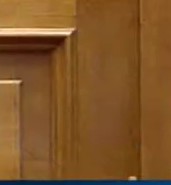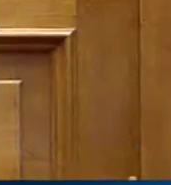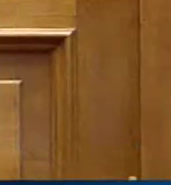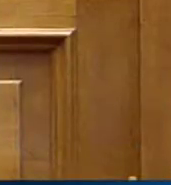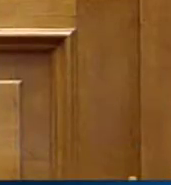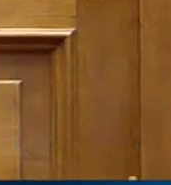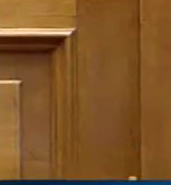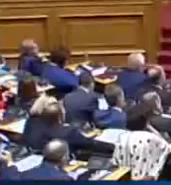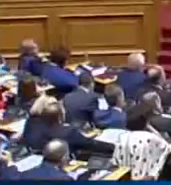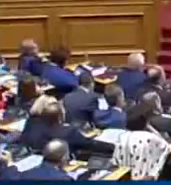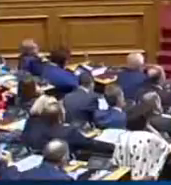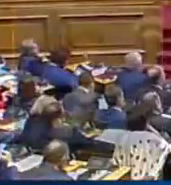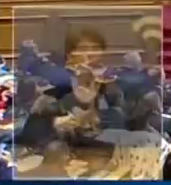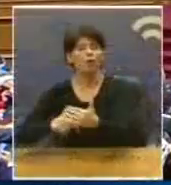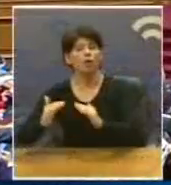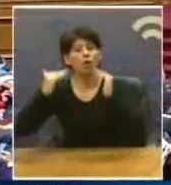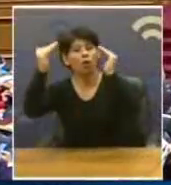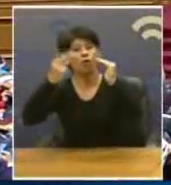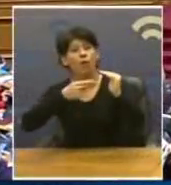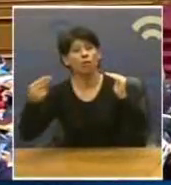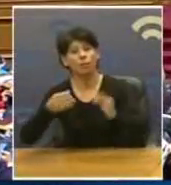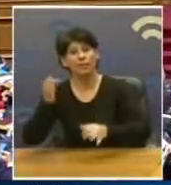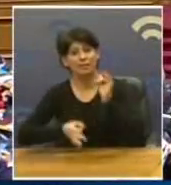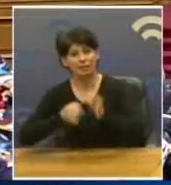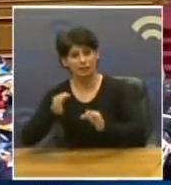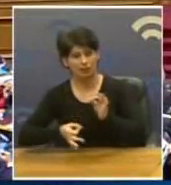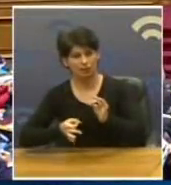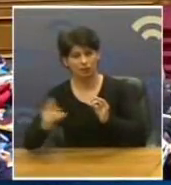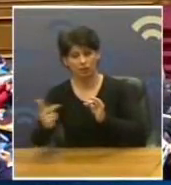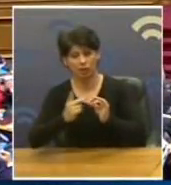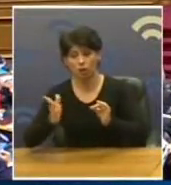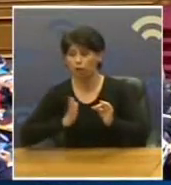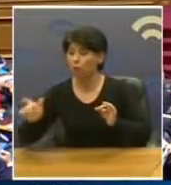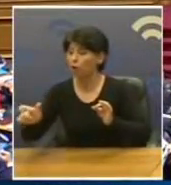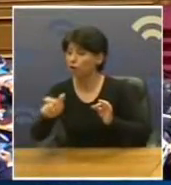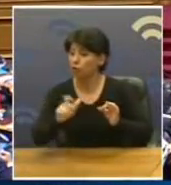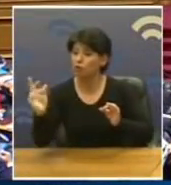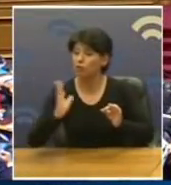κορυφαίο θέμα συζήτησης στην κοινωνία των πολιτών, στους πολίτες,